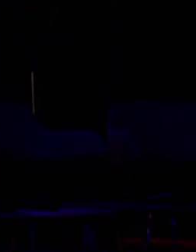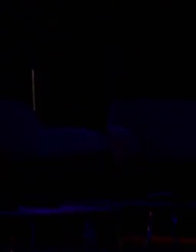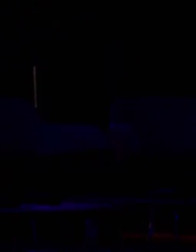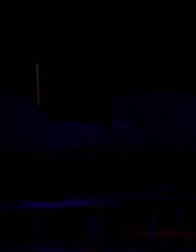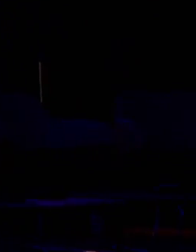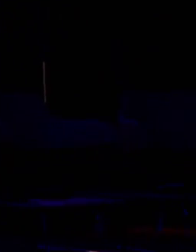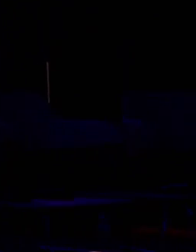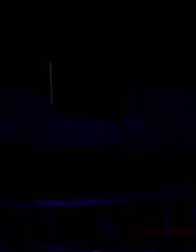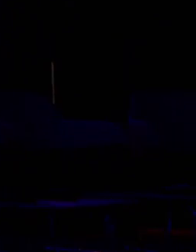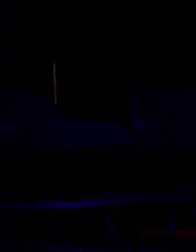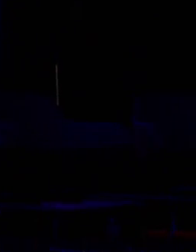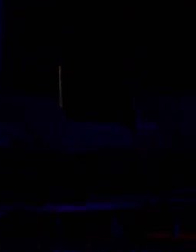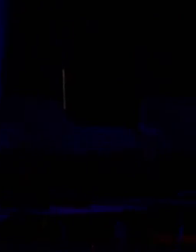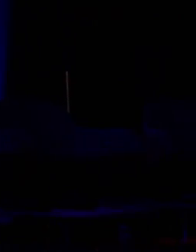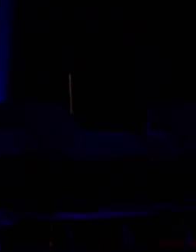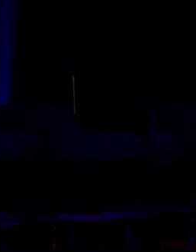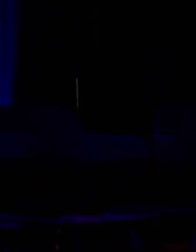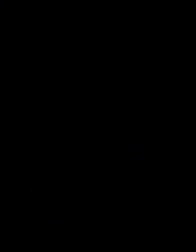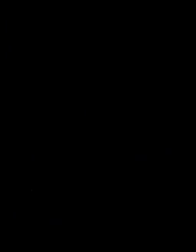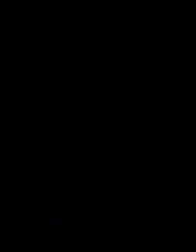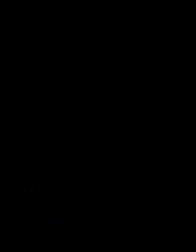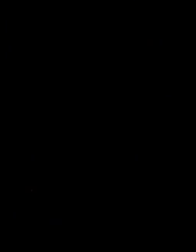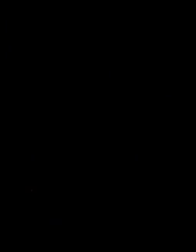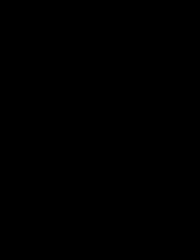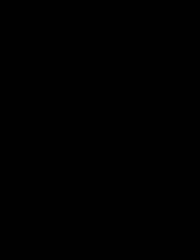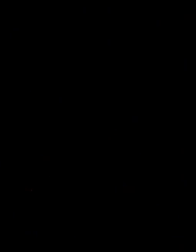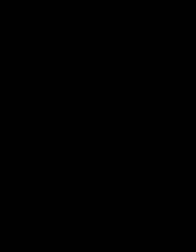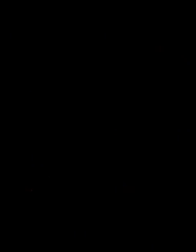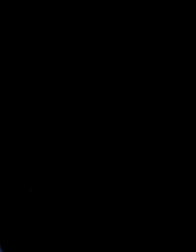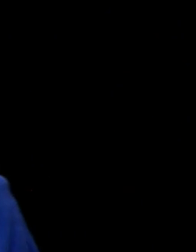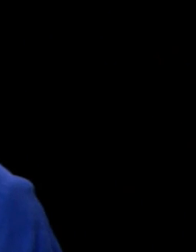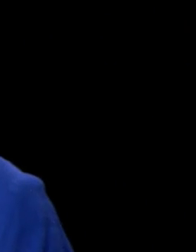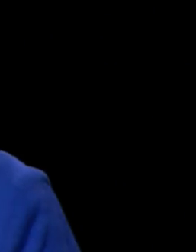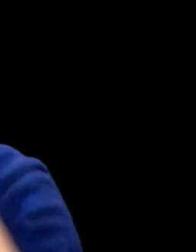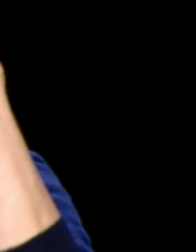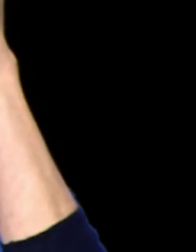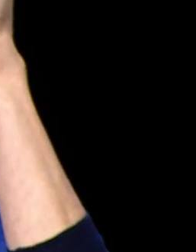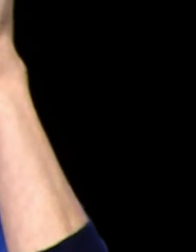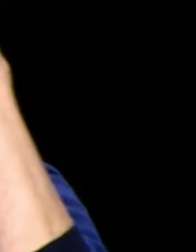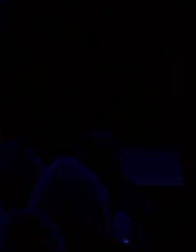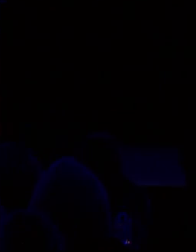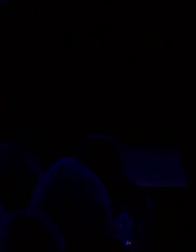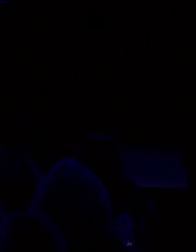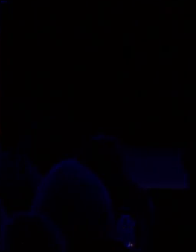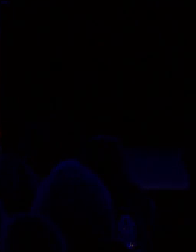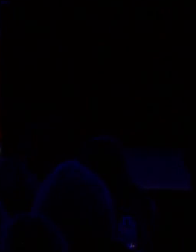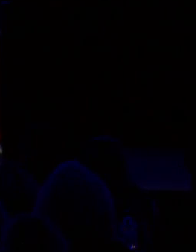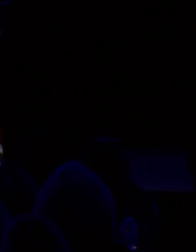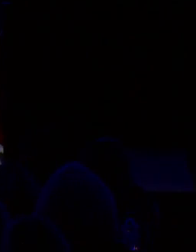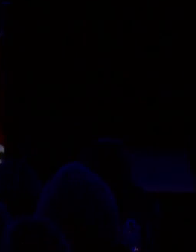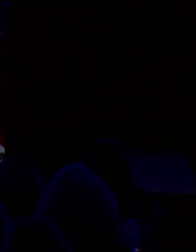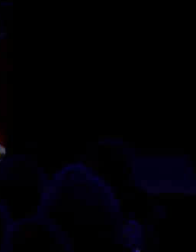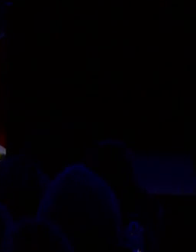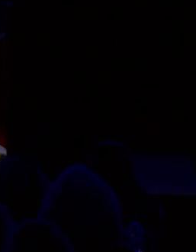elle-même et qu'elle a voix au chapitre quand il s'agit de régler sa vie. Mais bon,